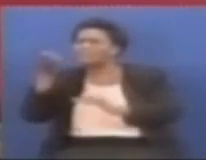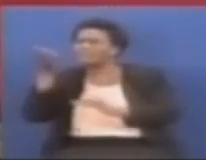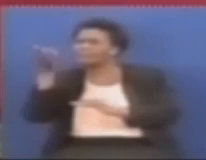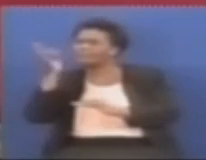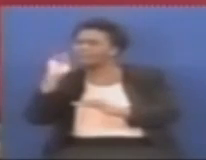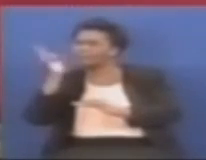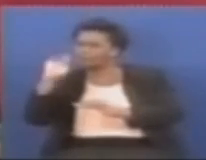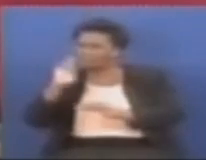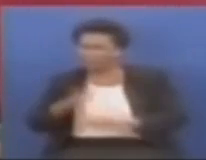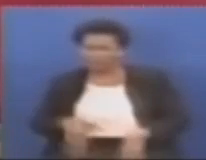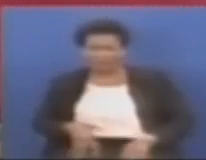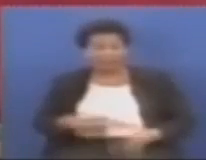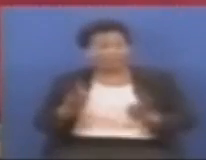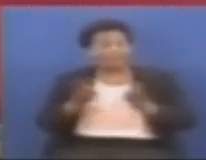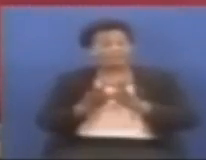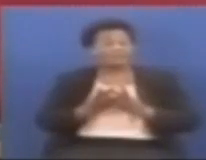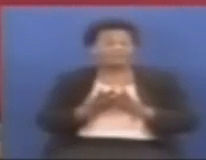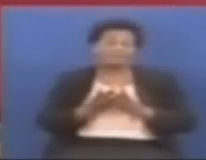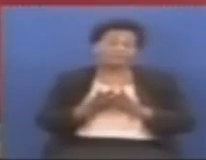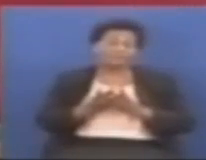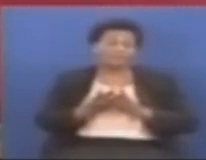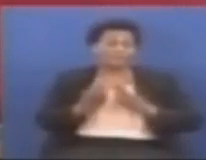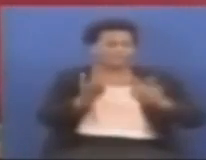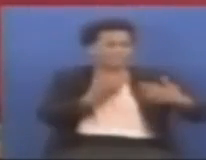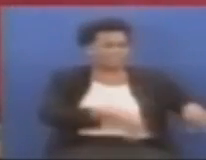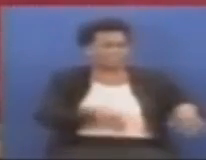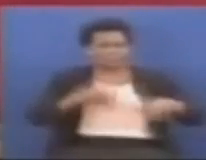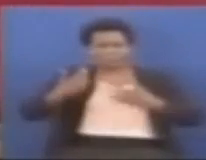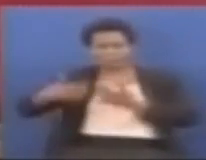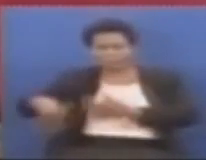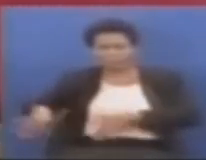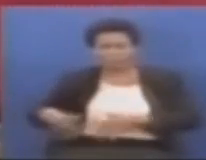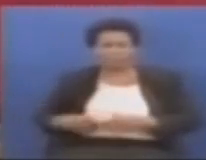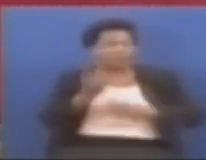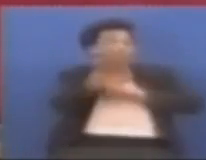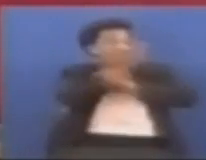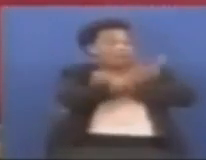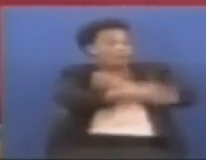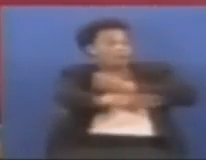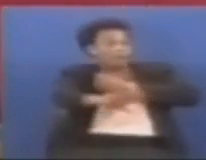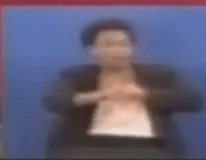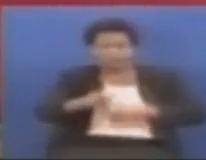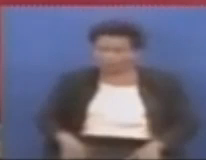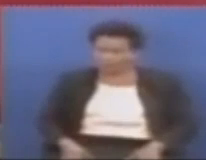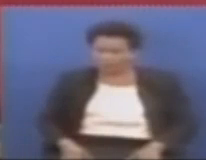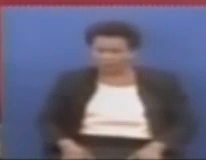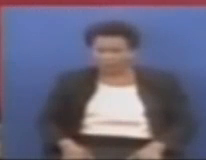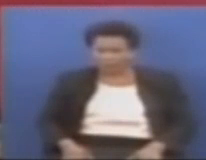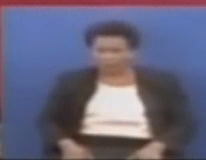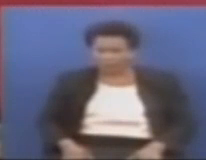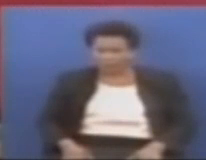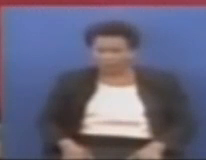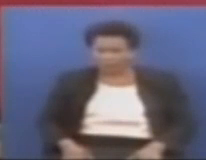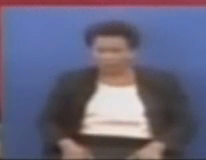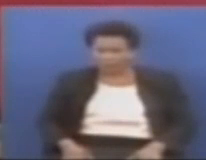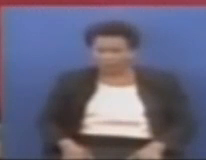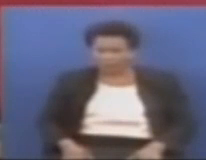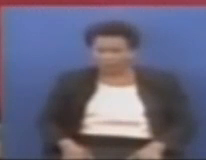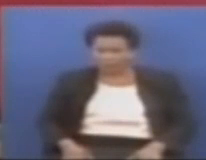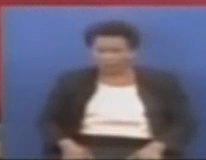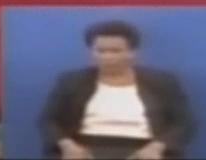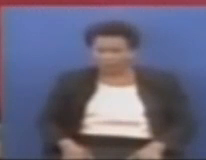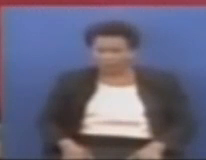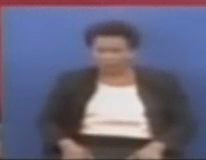wamekuwa wakivutiwa na michezo ya kwenye maji, scuba diving, sport fishing na